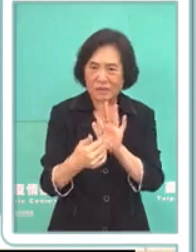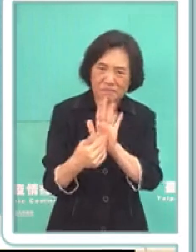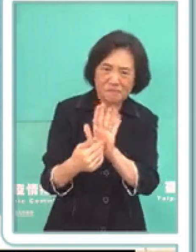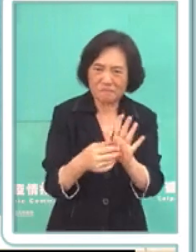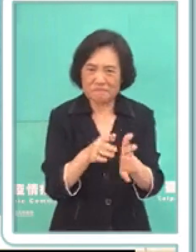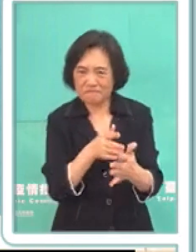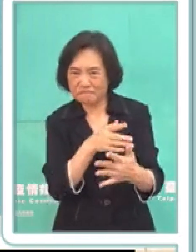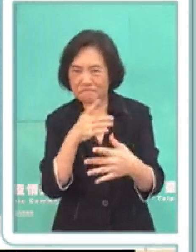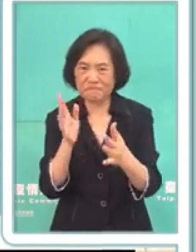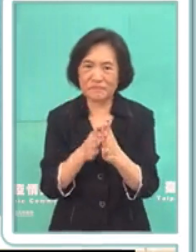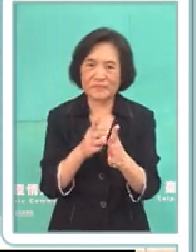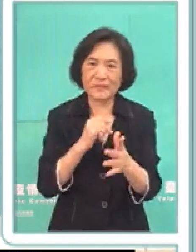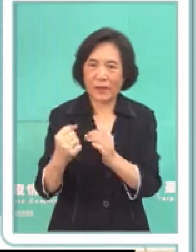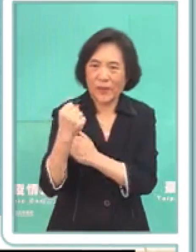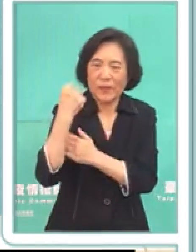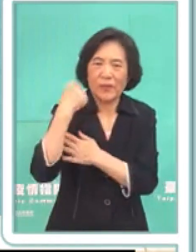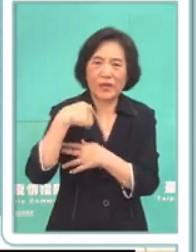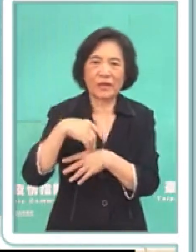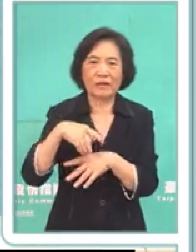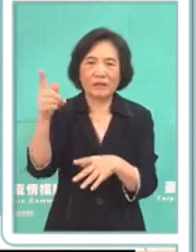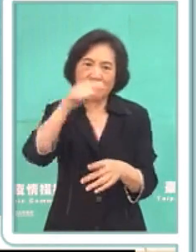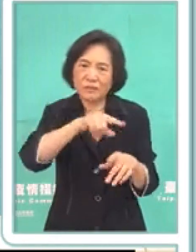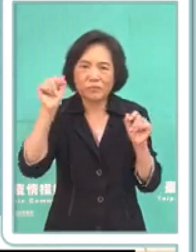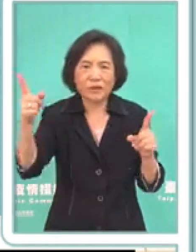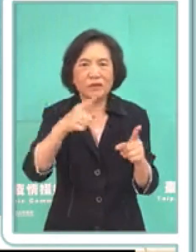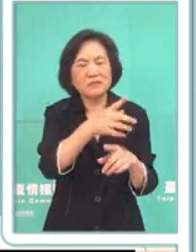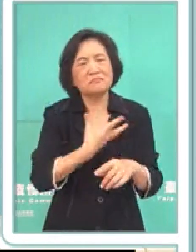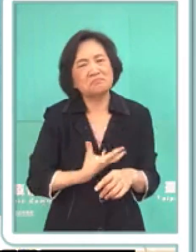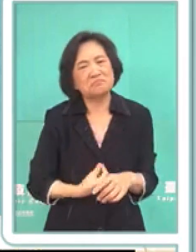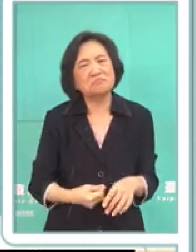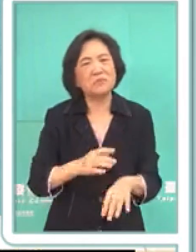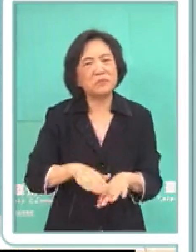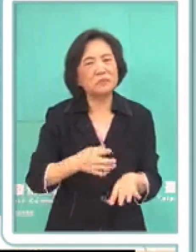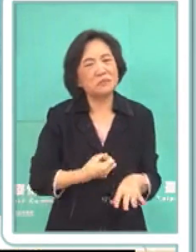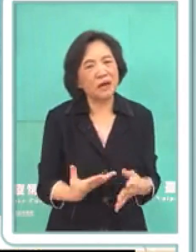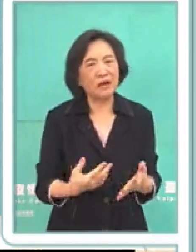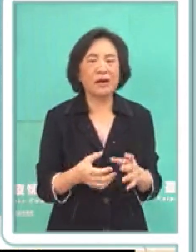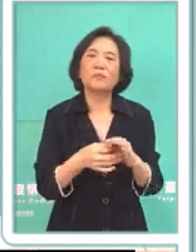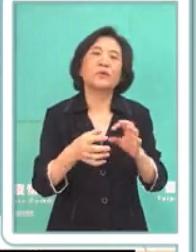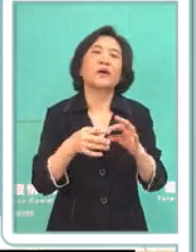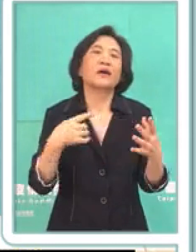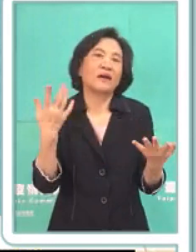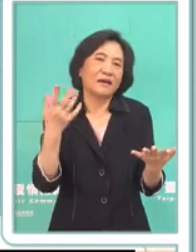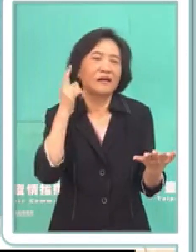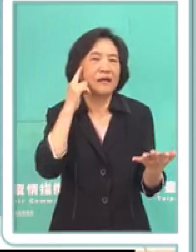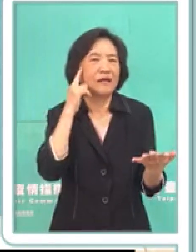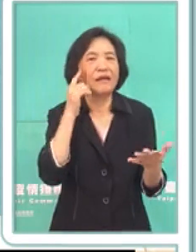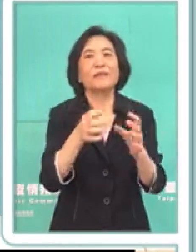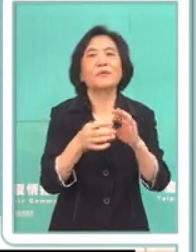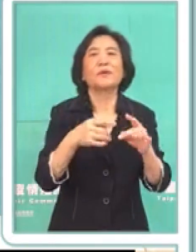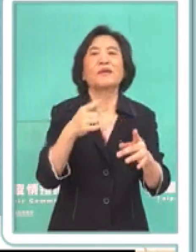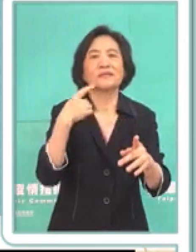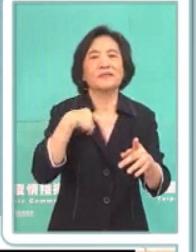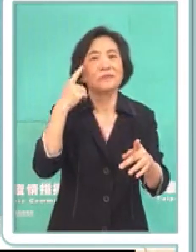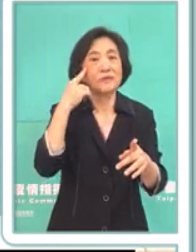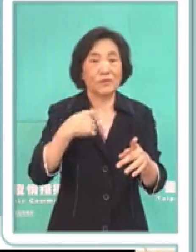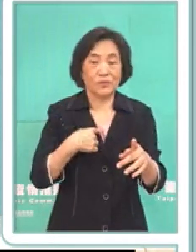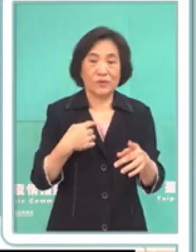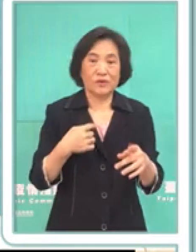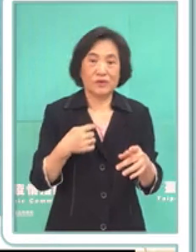不太一样，你会不会很伤心？ 不会啊，这个胜而不游，威而不是，攻而不居，你有没有听过？